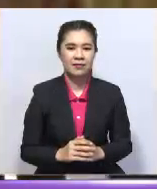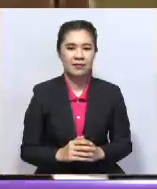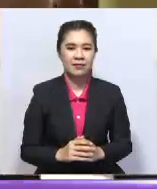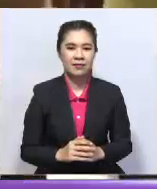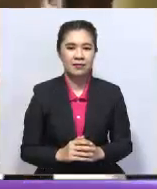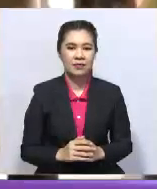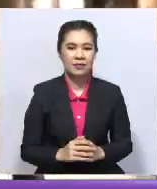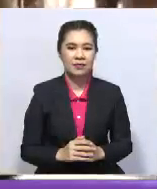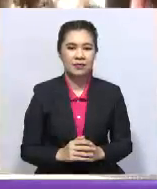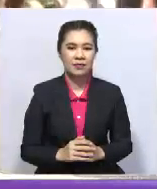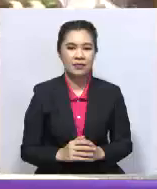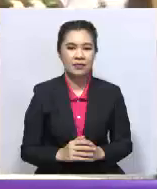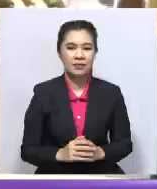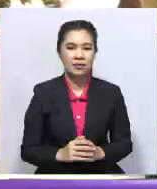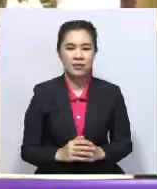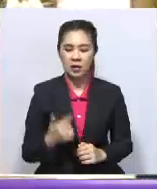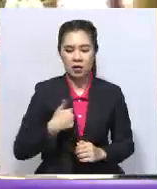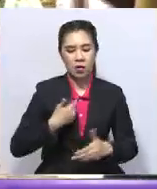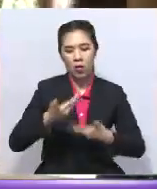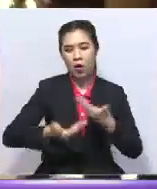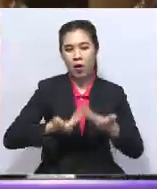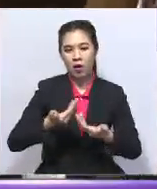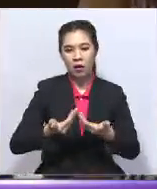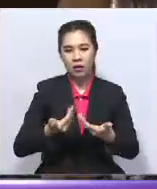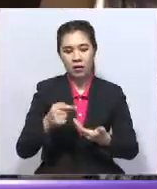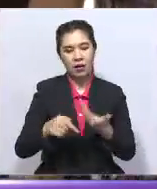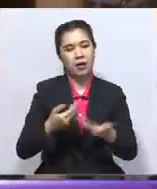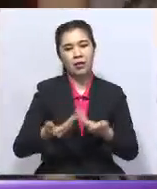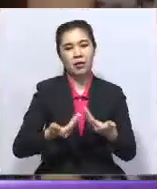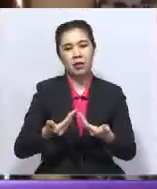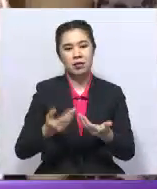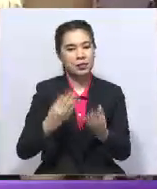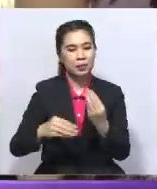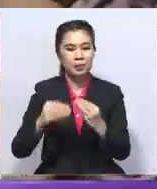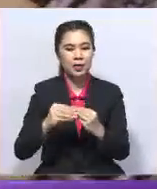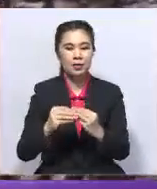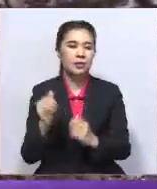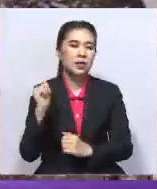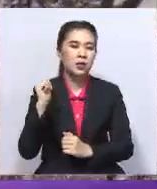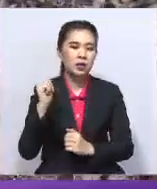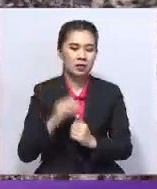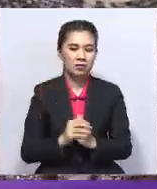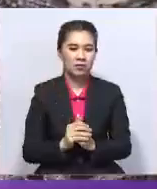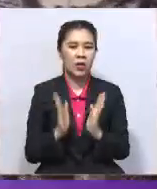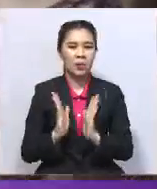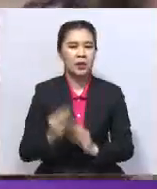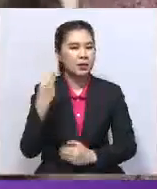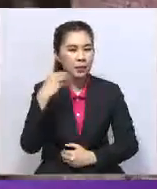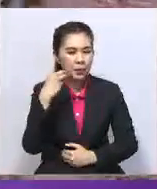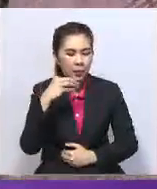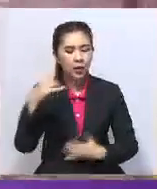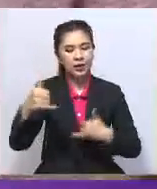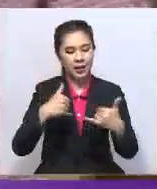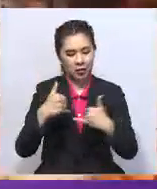แล้วเท่าเก่าค่ะเราเคยขายยังไงก็คือแป้ง100โลเราก็ขาย100โลเราไม่ได้เพิ่มเพราะว่าลูกค้าประจำเรามีอยู่เพราะเราทำ